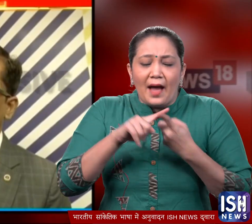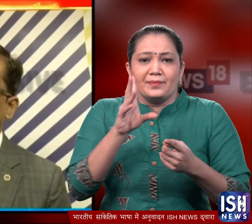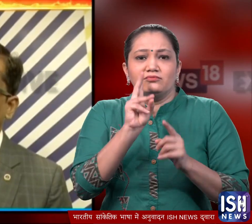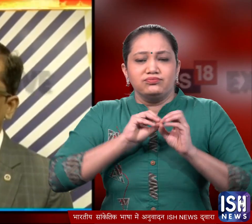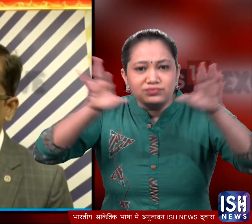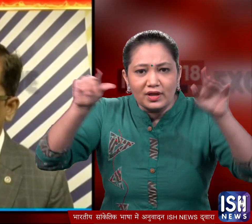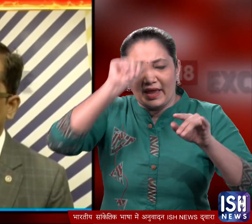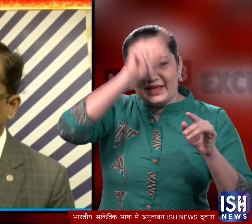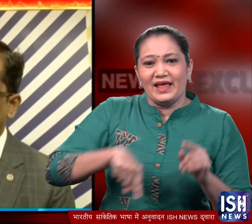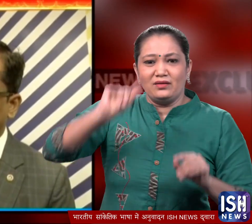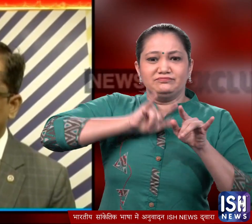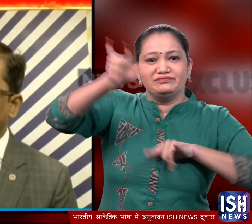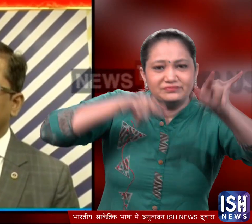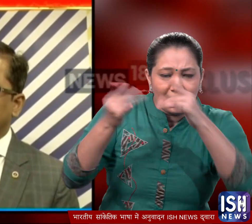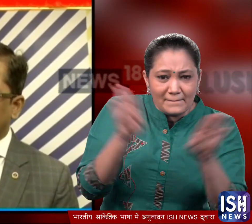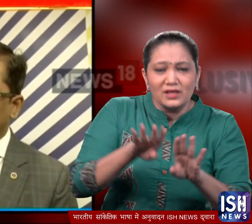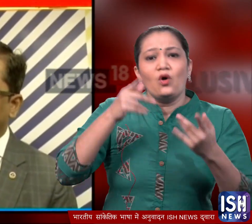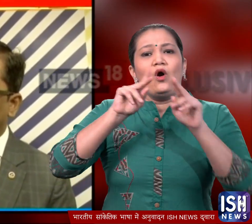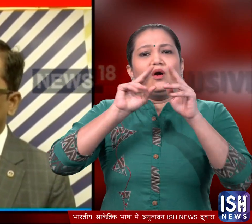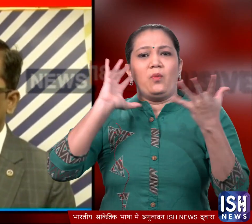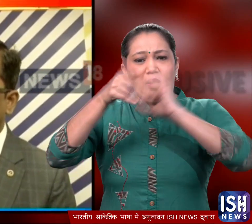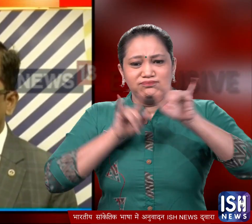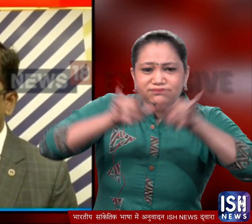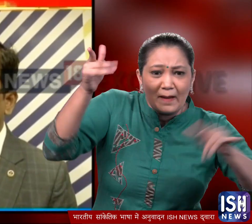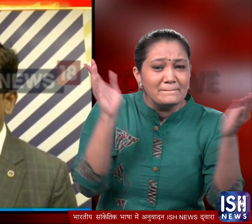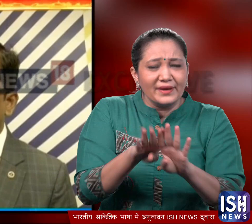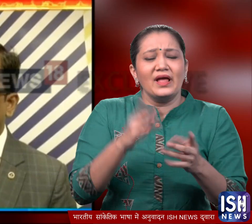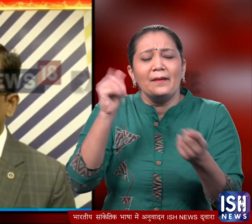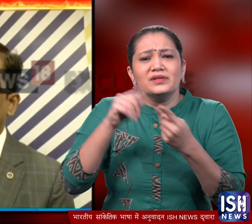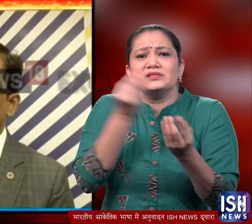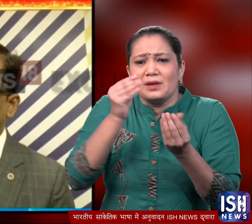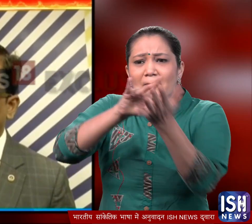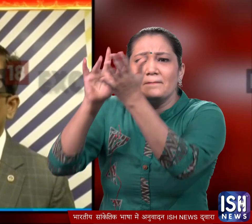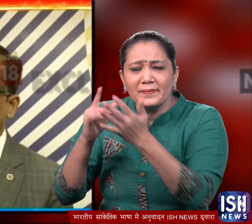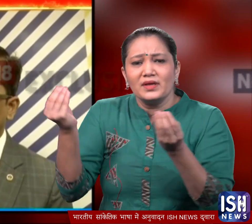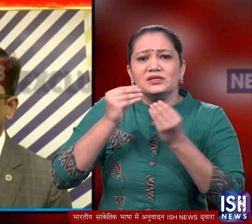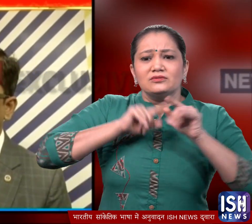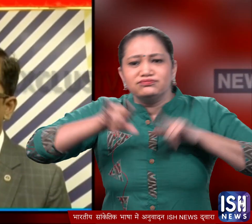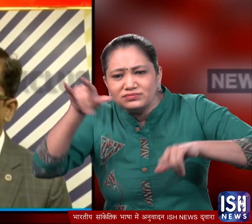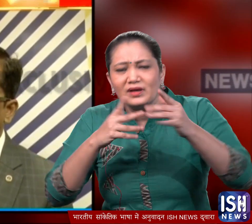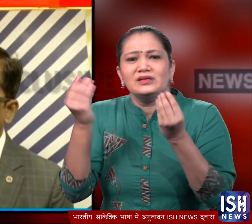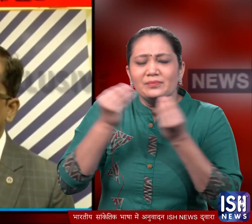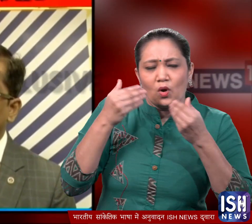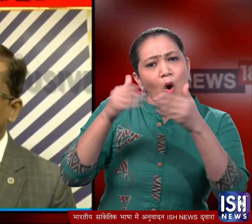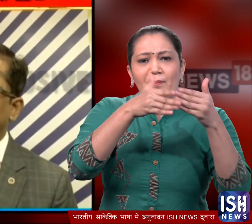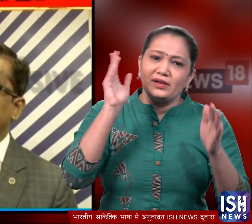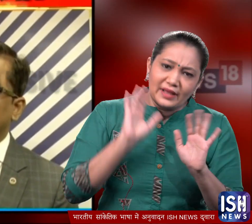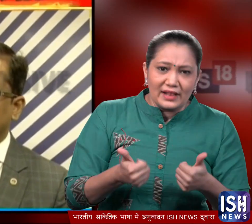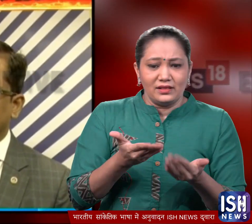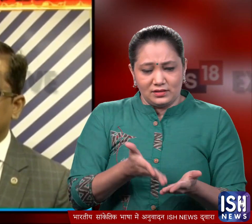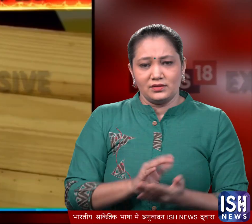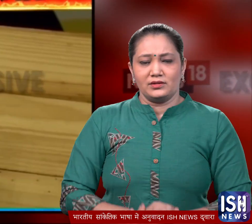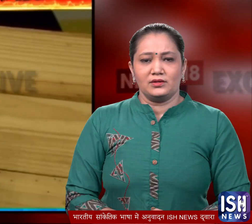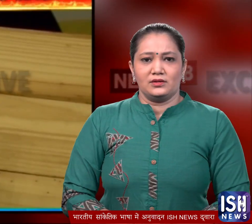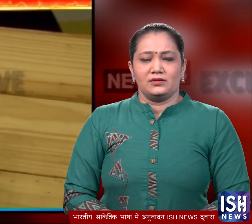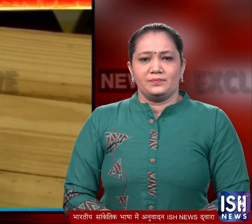में अगर फ्लाइट्स डोमेस्टिक बंद हो जाती हैं या इंटरनेशनल बंद हो जाती हैं, कम से कम कुछ ट्रांसपोर्ट के ऐसे साधन हमेशा खुले रखे जा